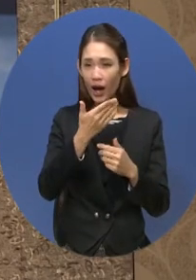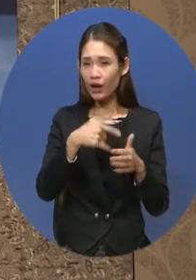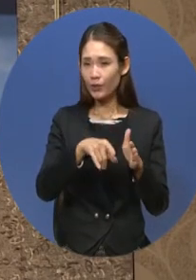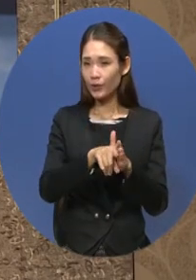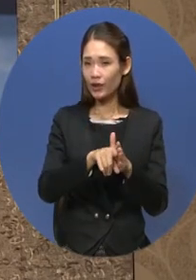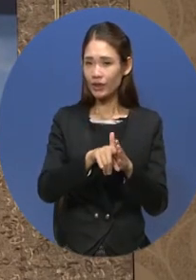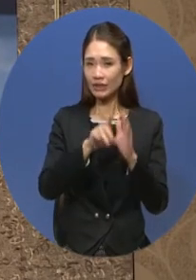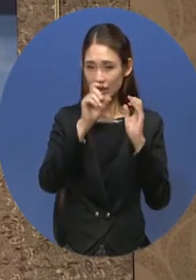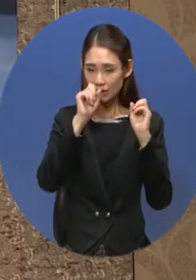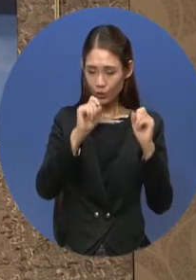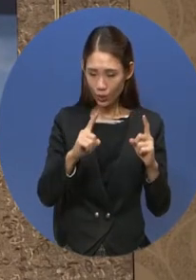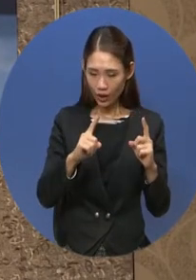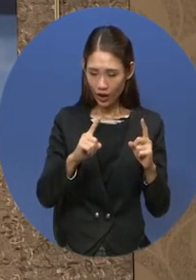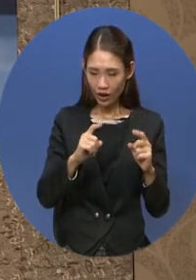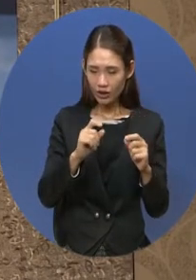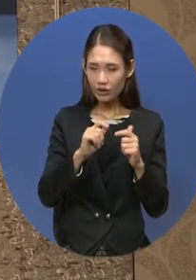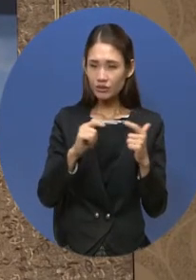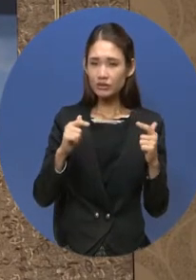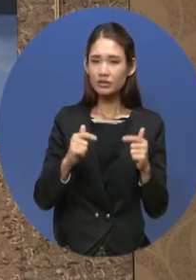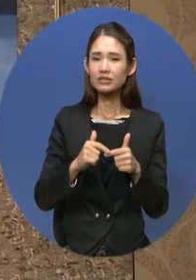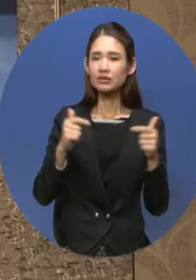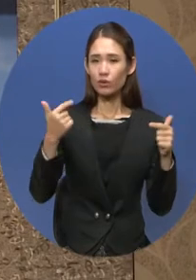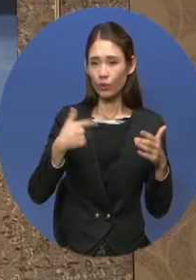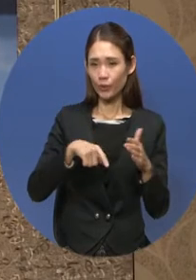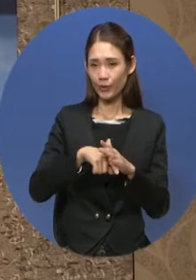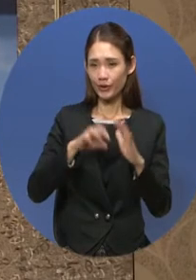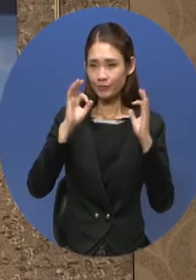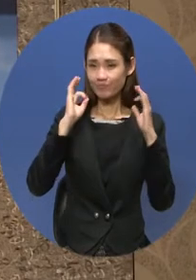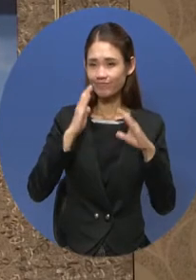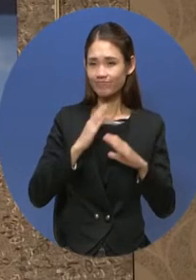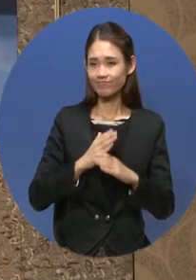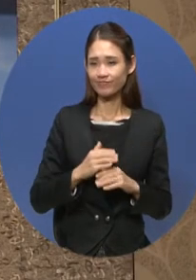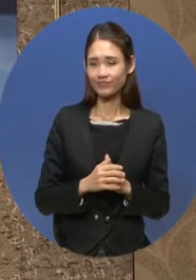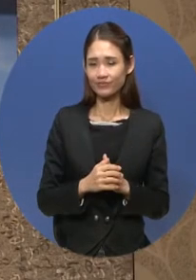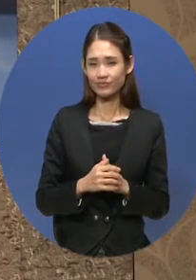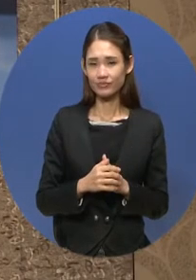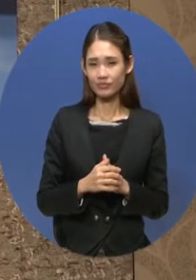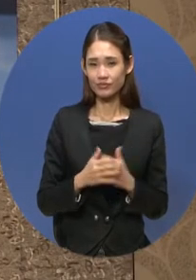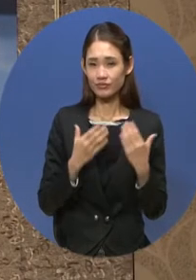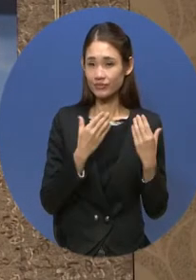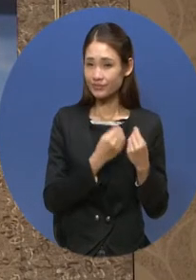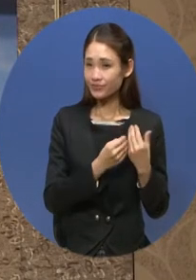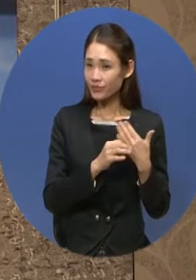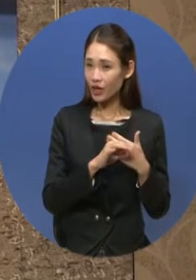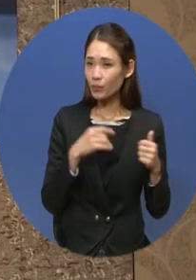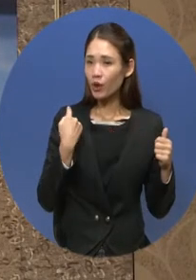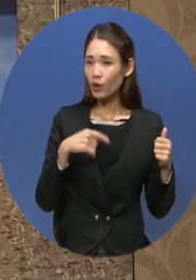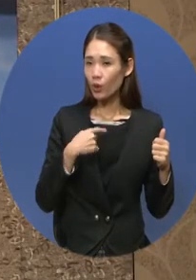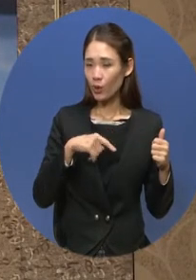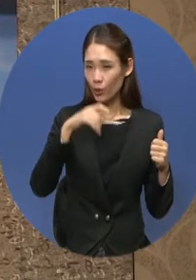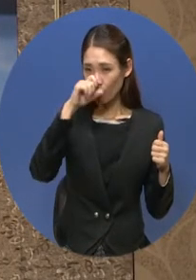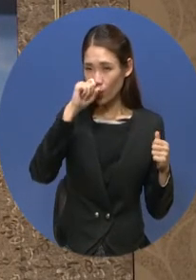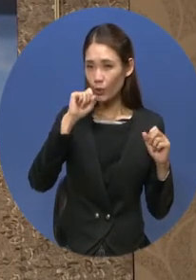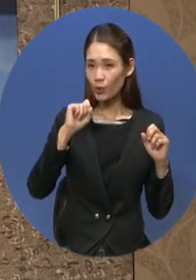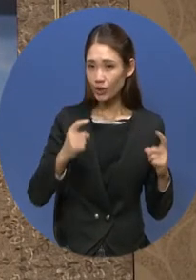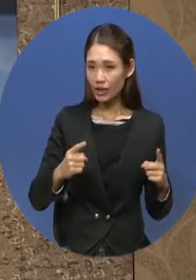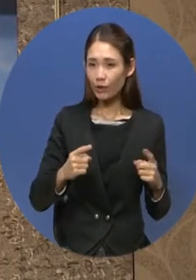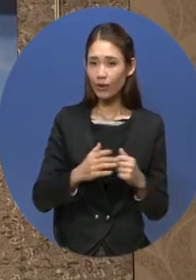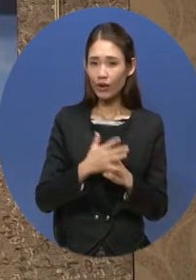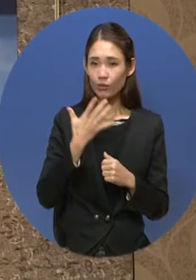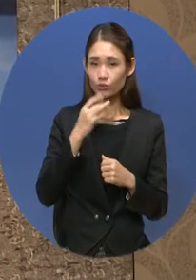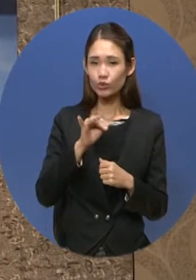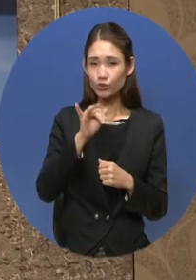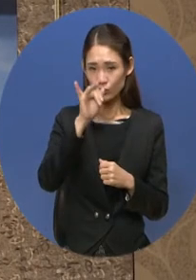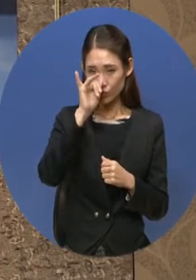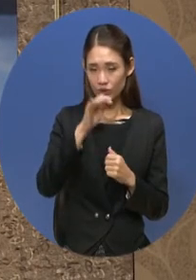수 있는 네. 기회를 좀 많이 찾아주려고 노력을 하고 있습니다. 아, 그러니까 네. 예를 들면 뭐 교육기회라든지 교육기회는 물론 있고요.